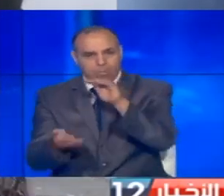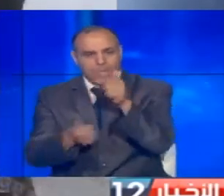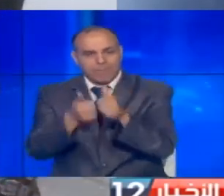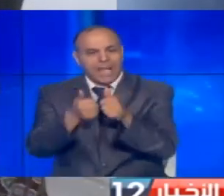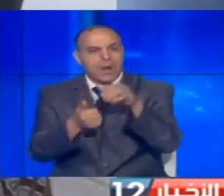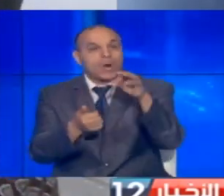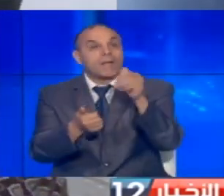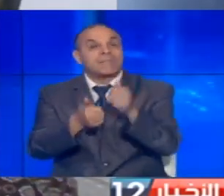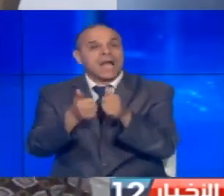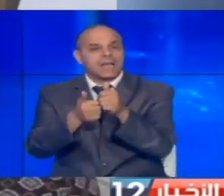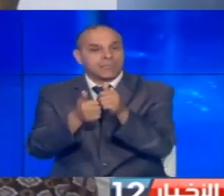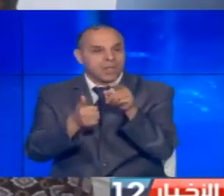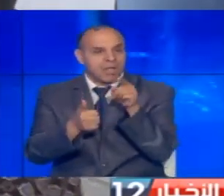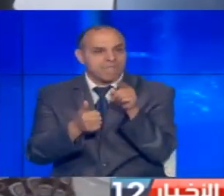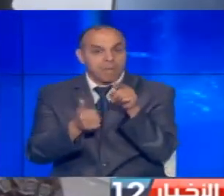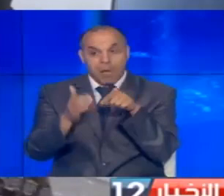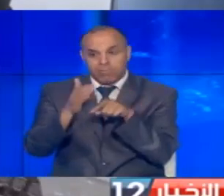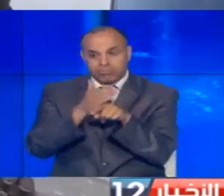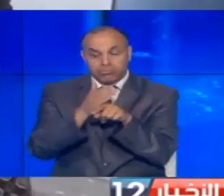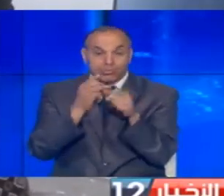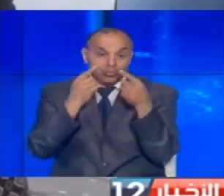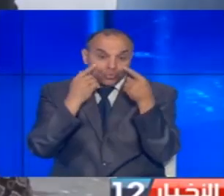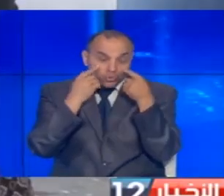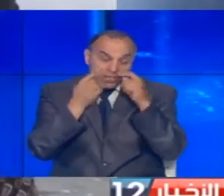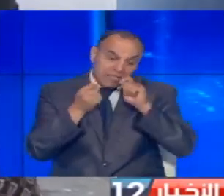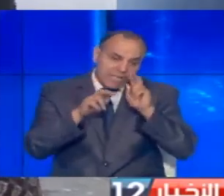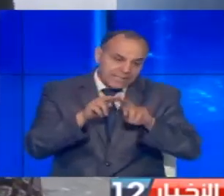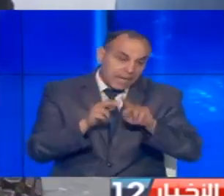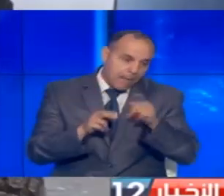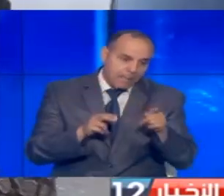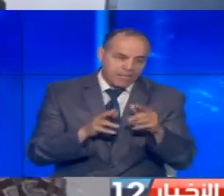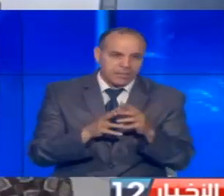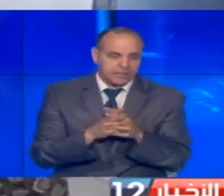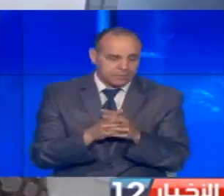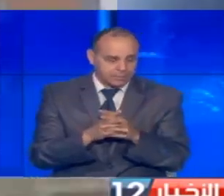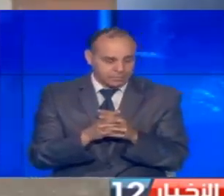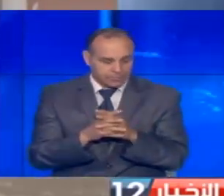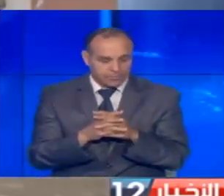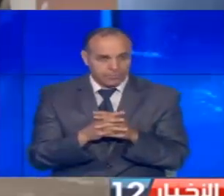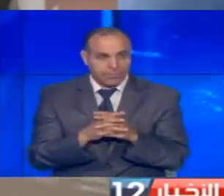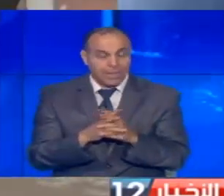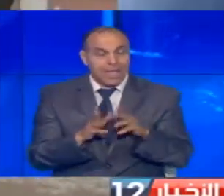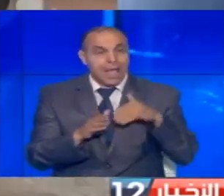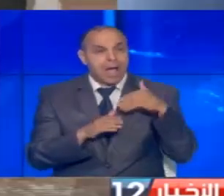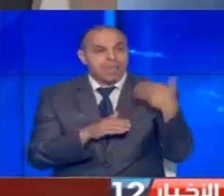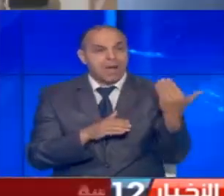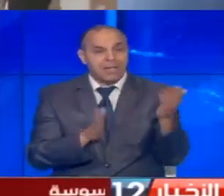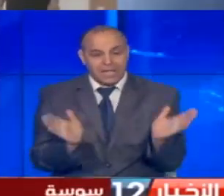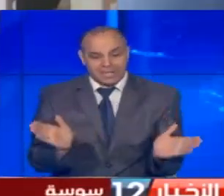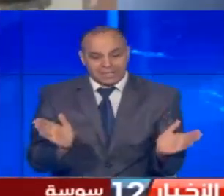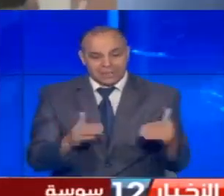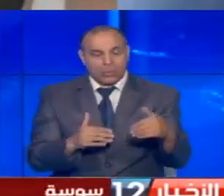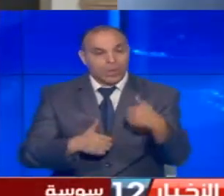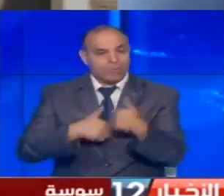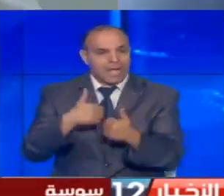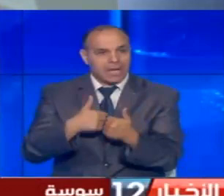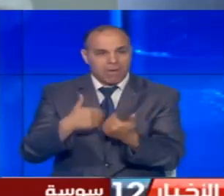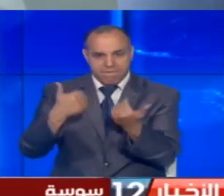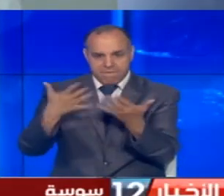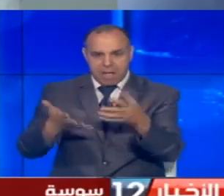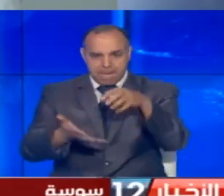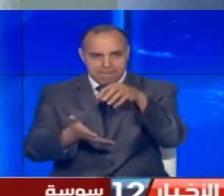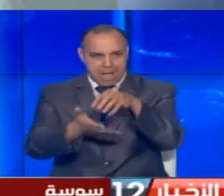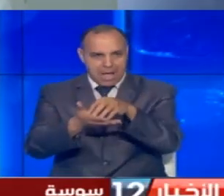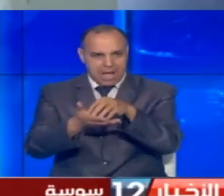اختبار، اذا كان فما اخلالات باش نتفاداوها في المستقبل. بعد وصول صندوق الاختبارات إلى